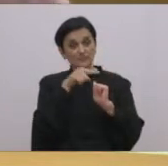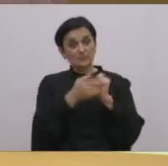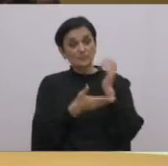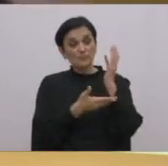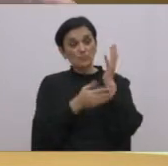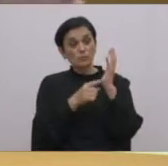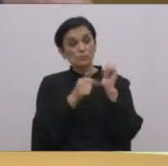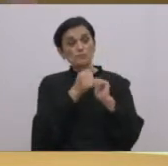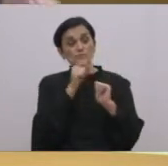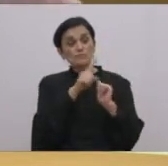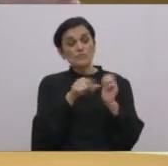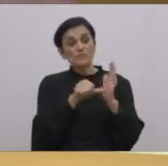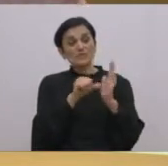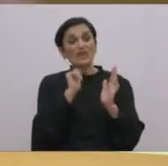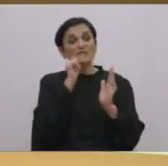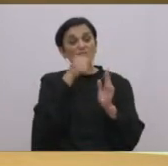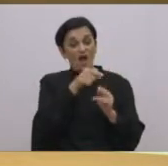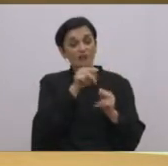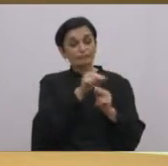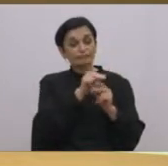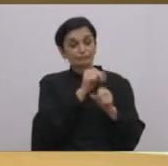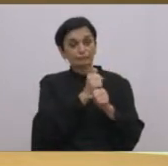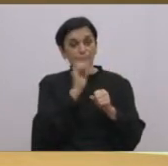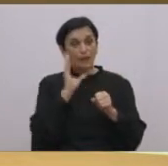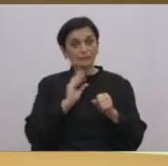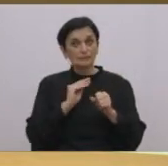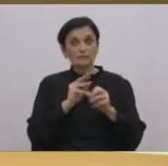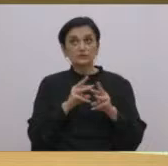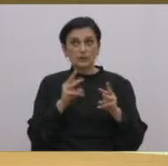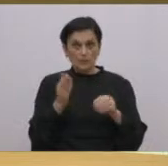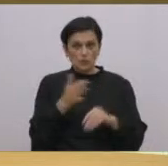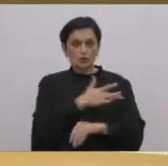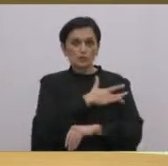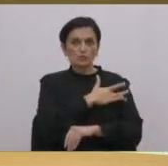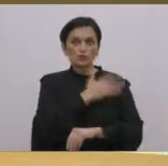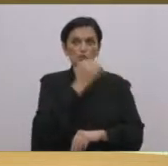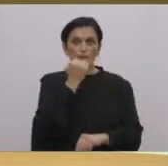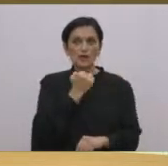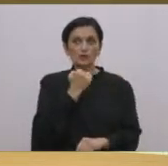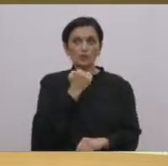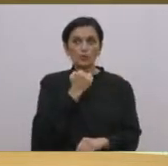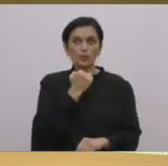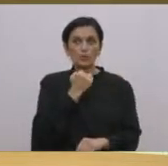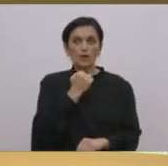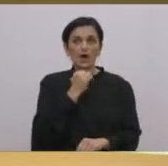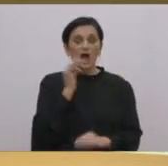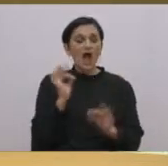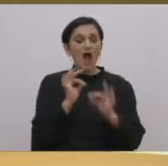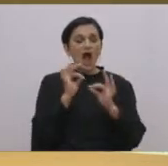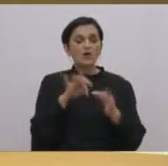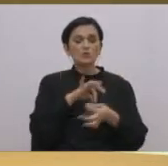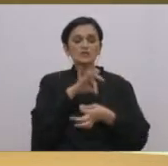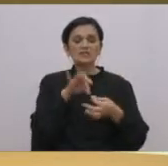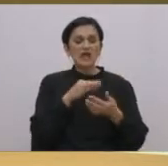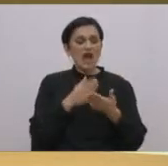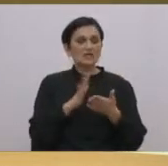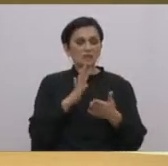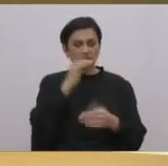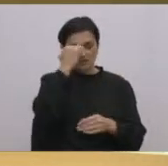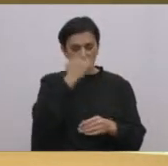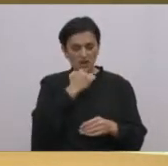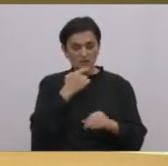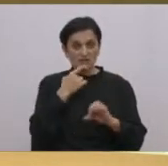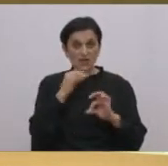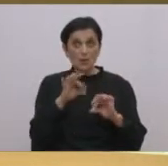gamkhmars ra eshveleba da khvalo gaketdeba nasakvirvelia saministru imsakhulobs madlobas da arasdro zedmeti arare me mgoni am adlierobis